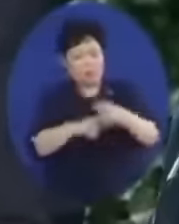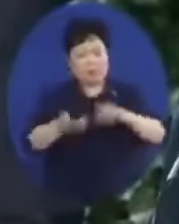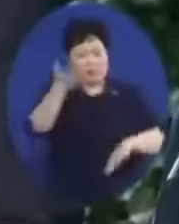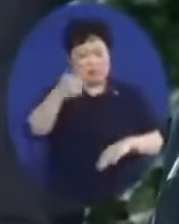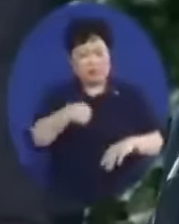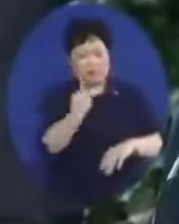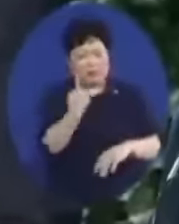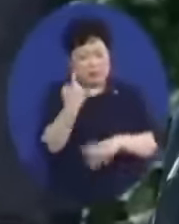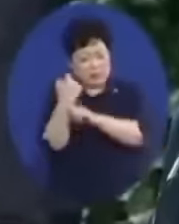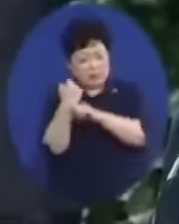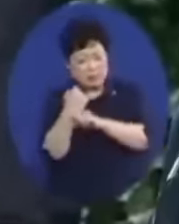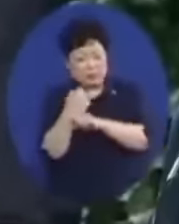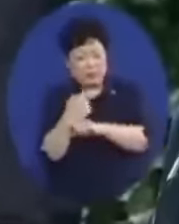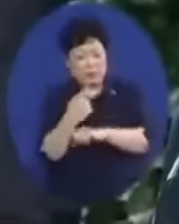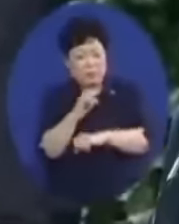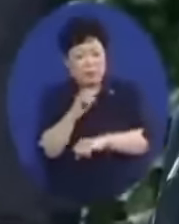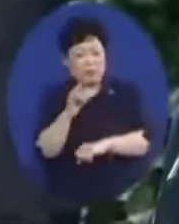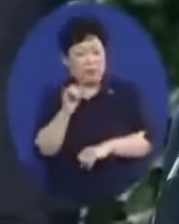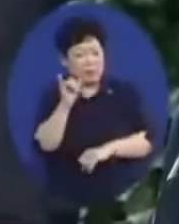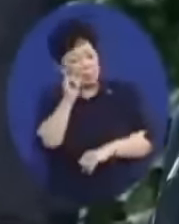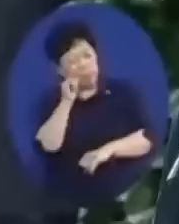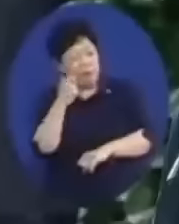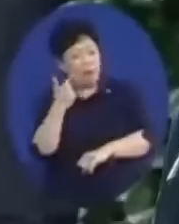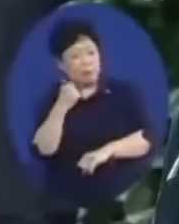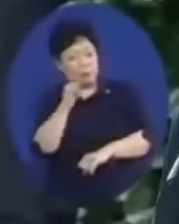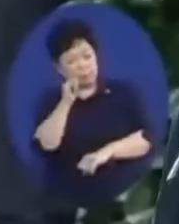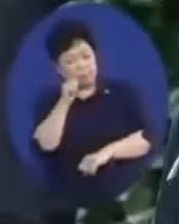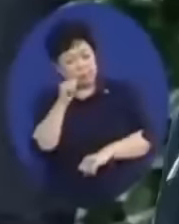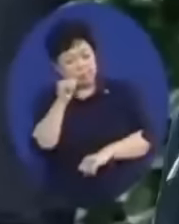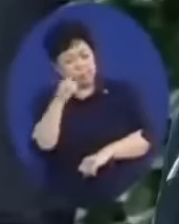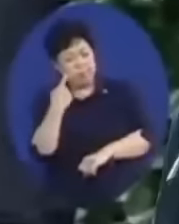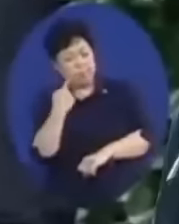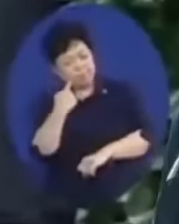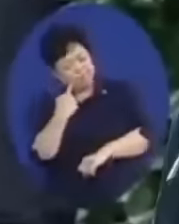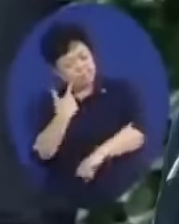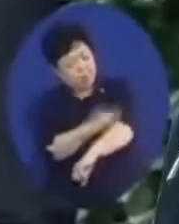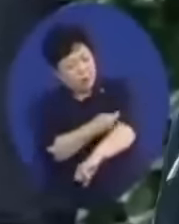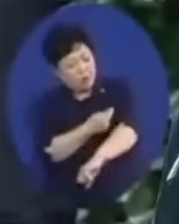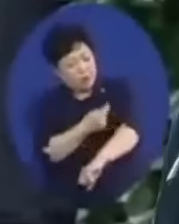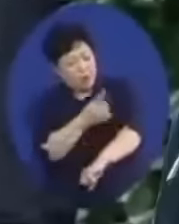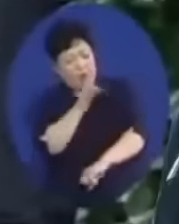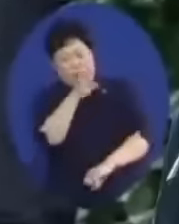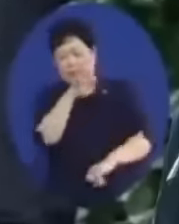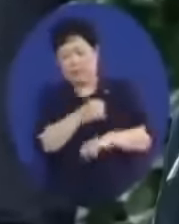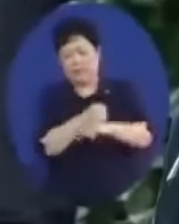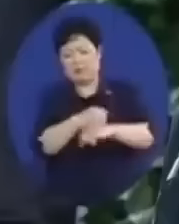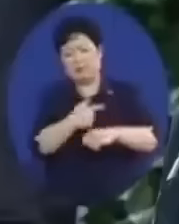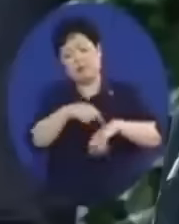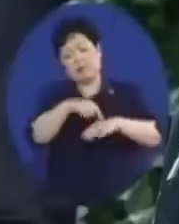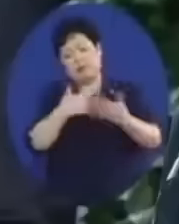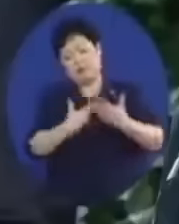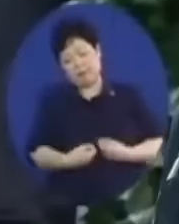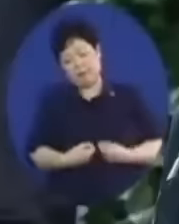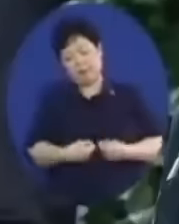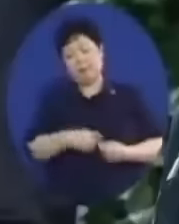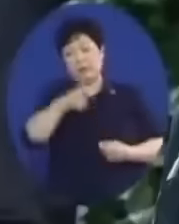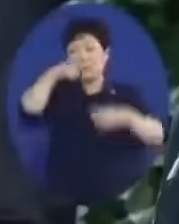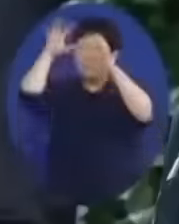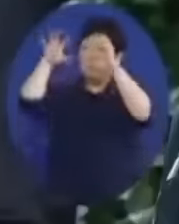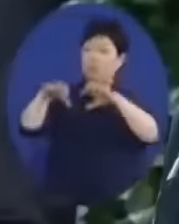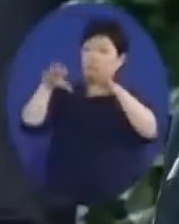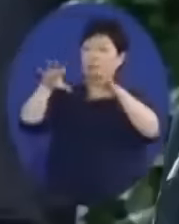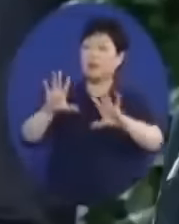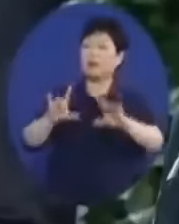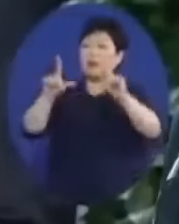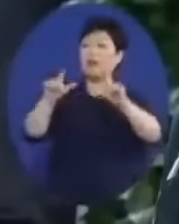의지로 마약을 끊어보려고 피나는 노력을 했지만 헛사였습니다. 그는 절망한 가운데 비오는 날 저녁 자살을 할